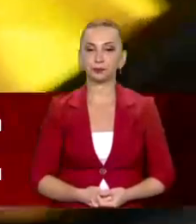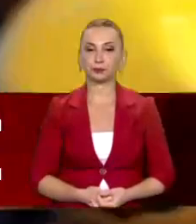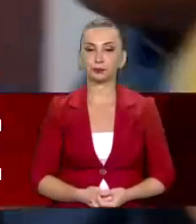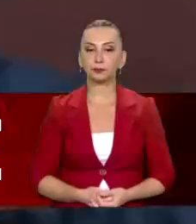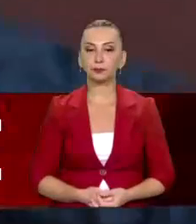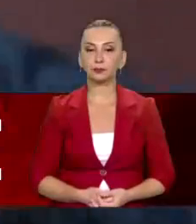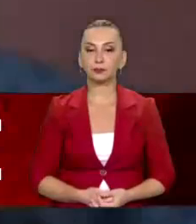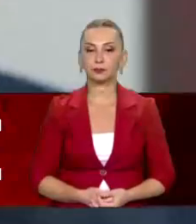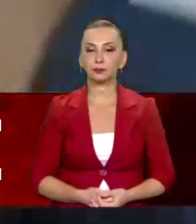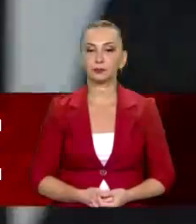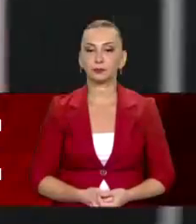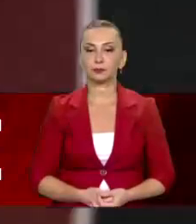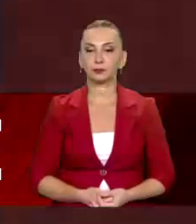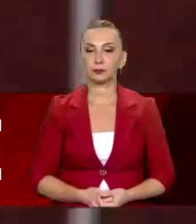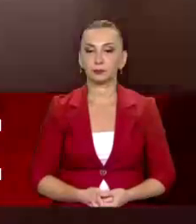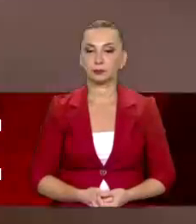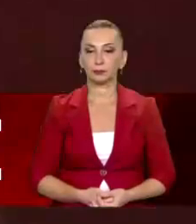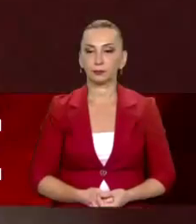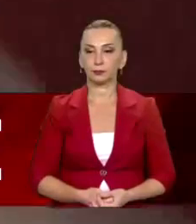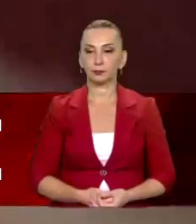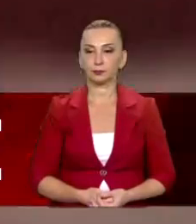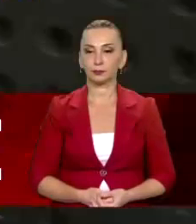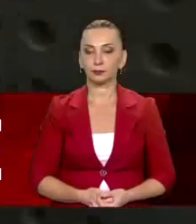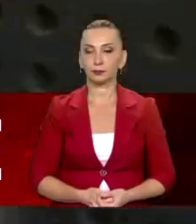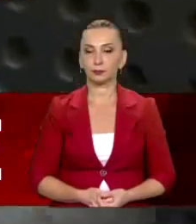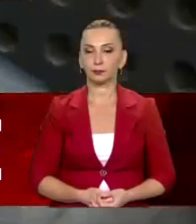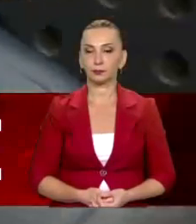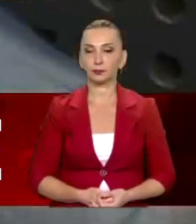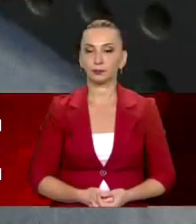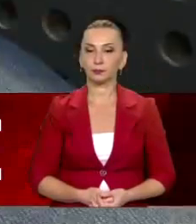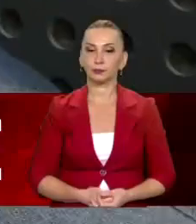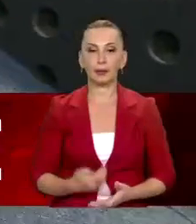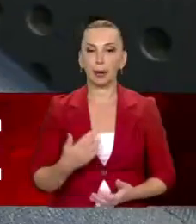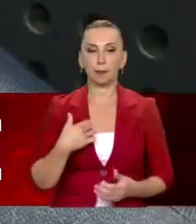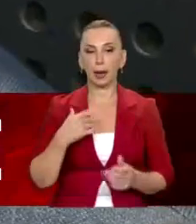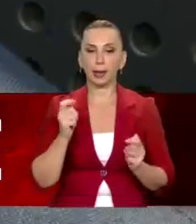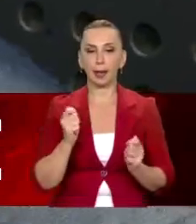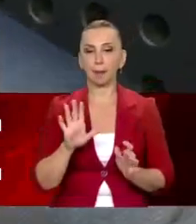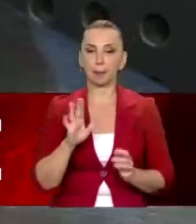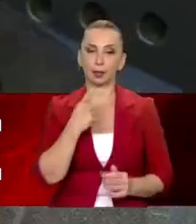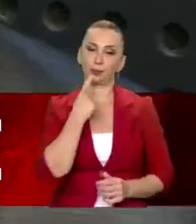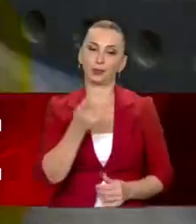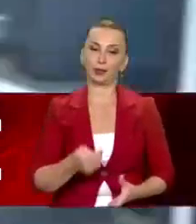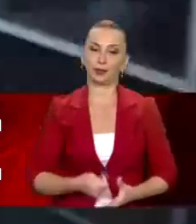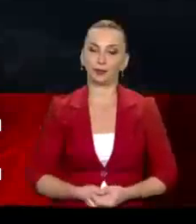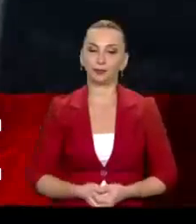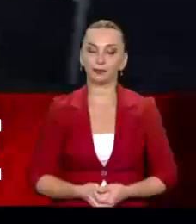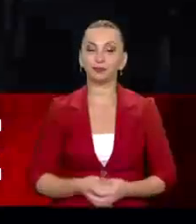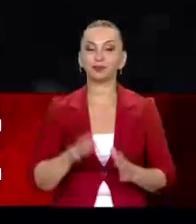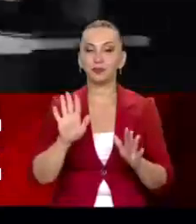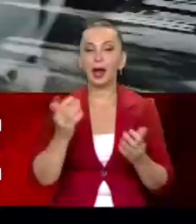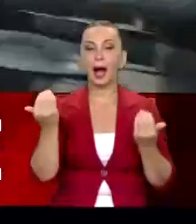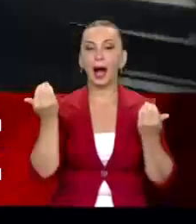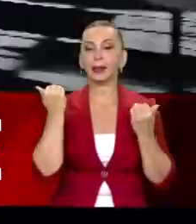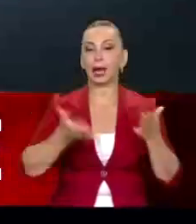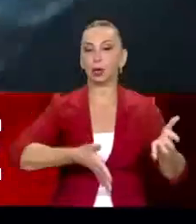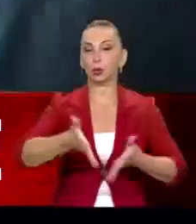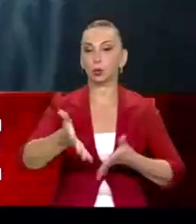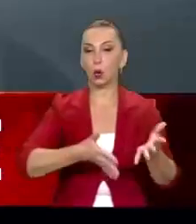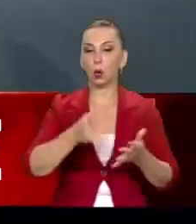Öyle hesaplamışım ki arkaya geçmedi. Ben de öyle istedim zaten. Ben yapmadım. Bakın. Yani kağıtta kaldı. Peki Arka